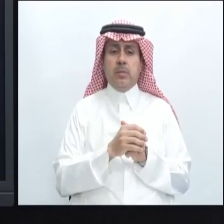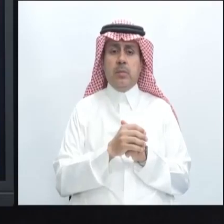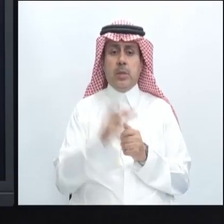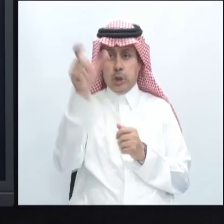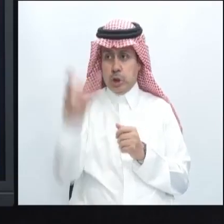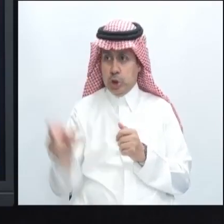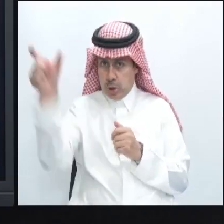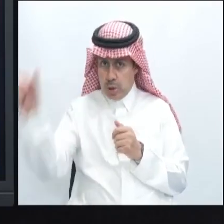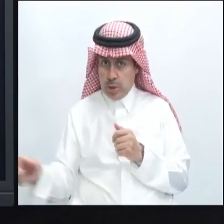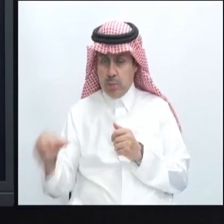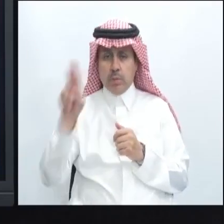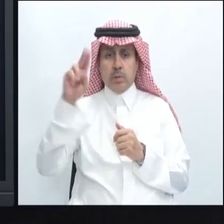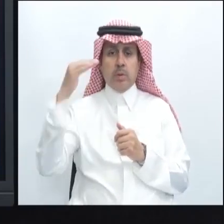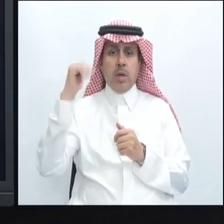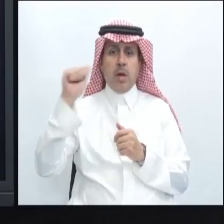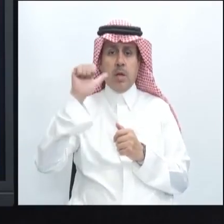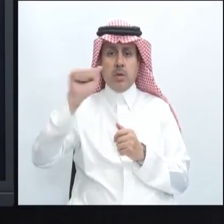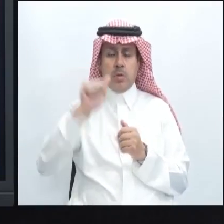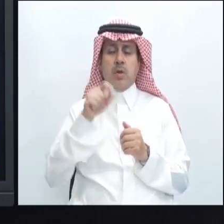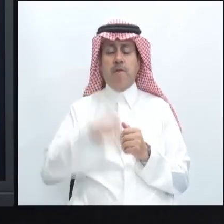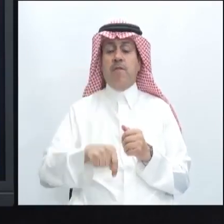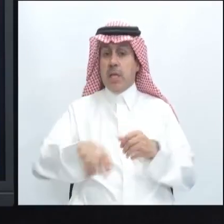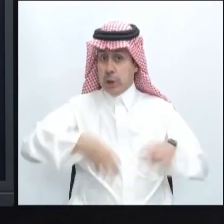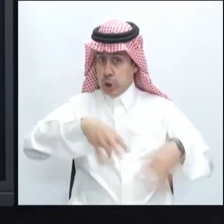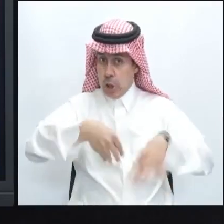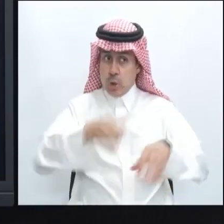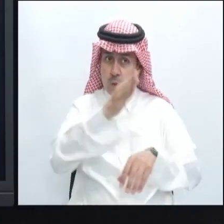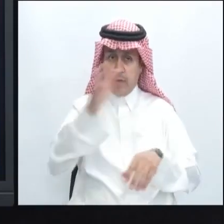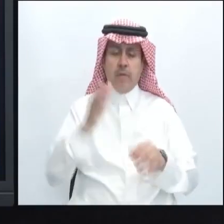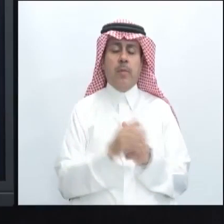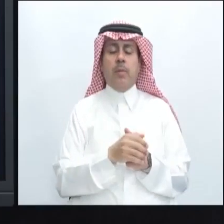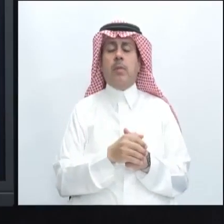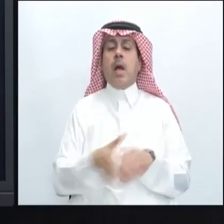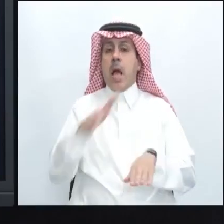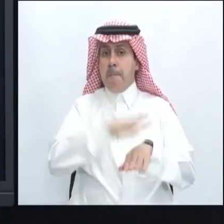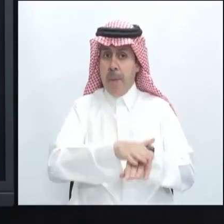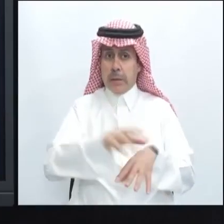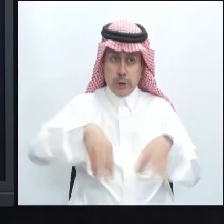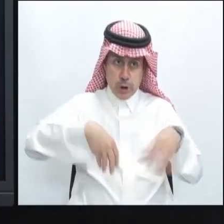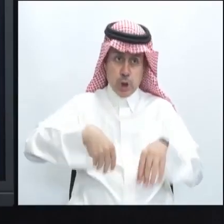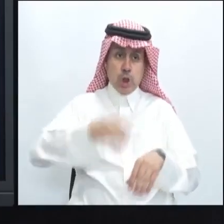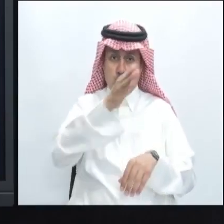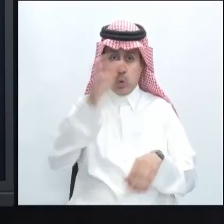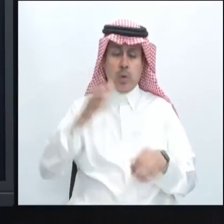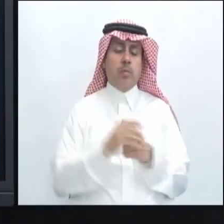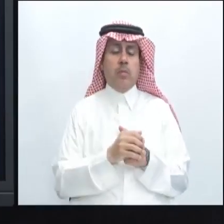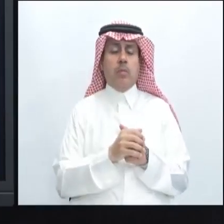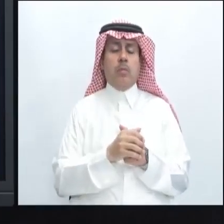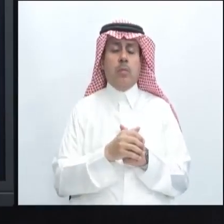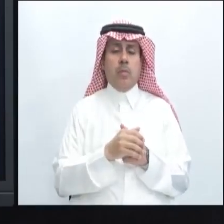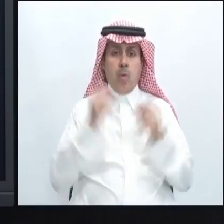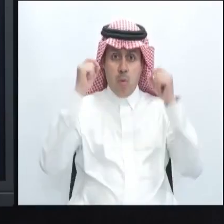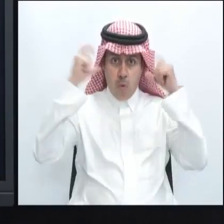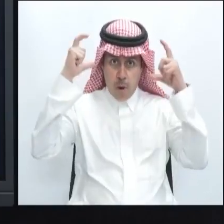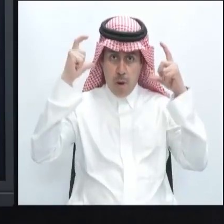اشخاص متخصصين في التسويق وفي خلق الحملات التسويقيه وفي التوزيع وحتى في خبراء في